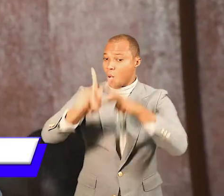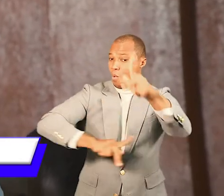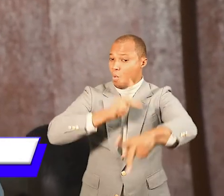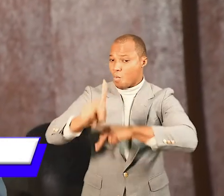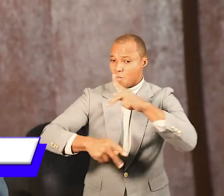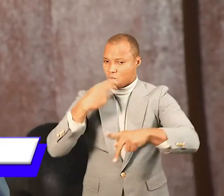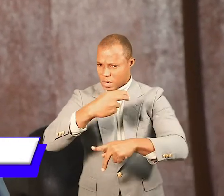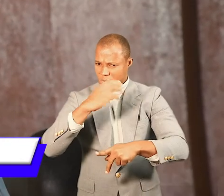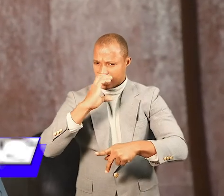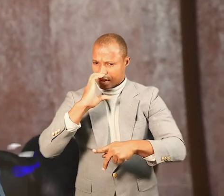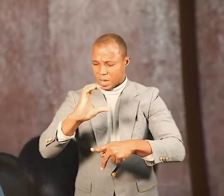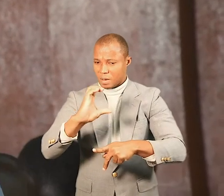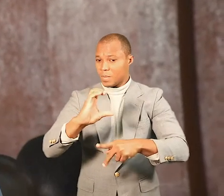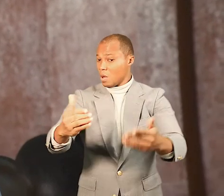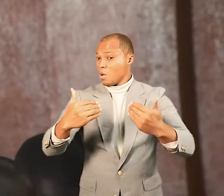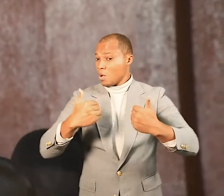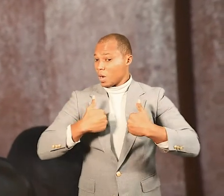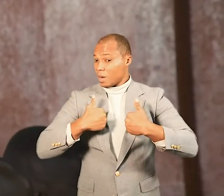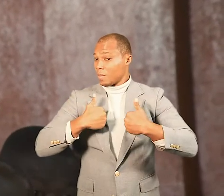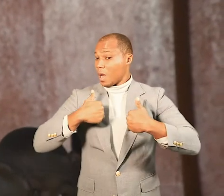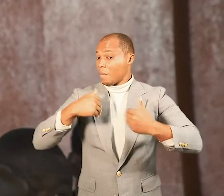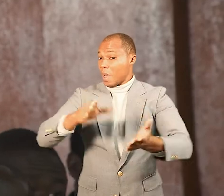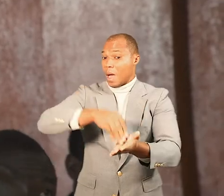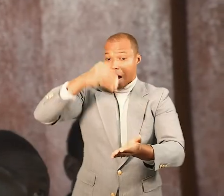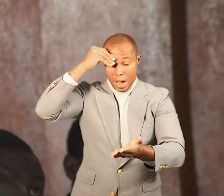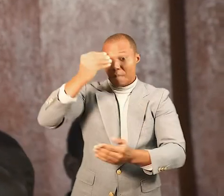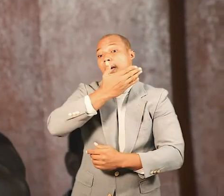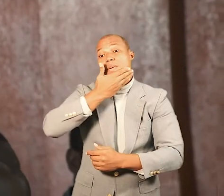mon handicapé qui a des facultés qui sont capables d'apprendre,